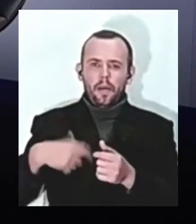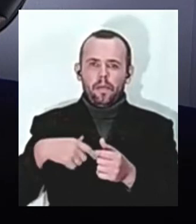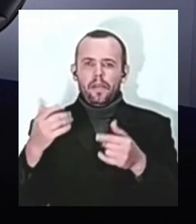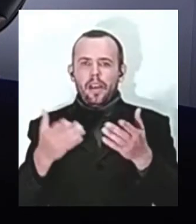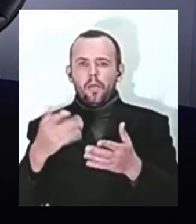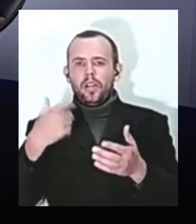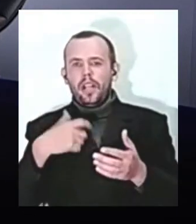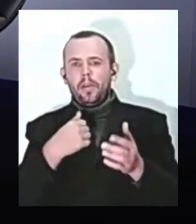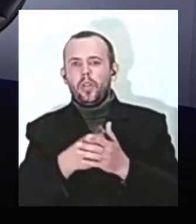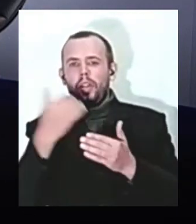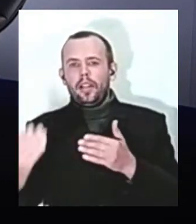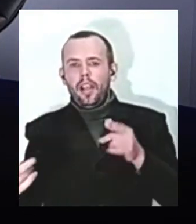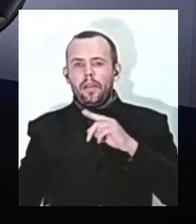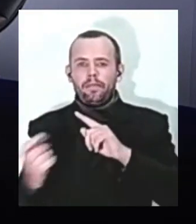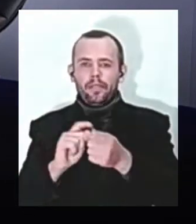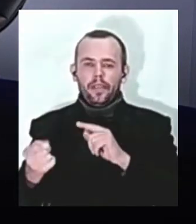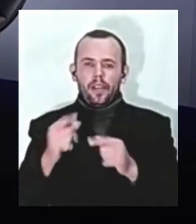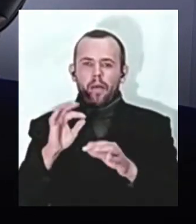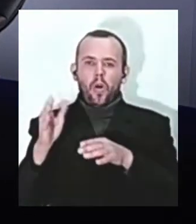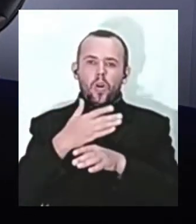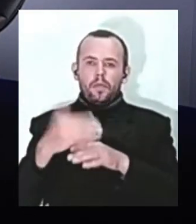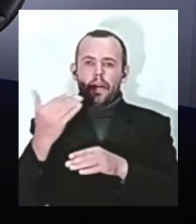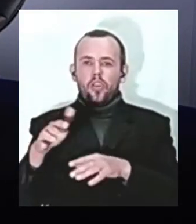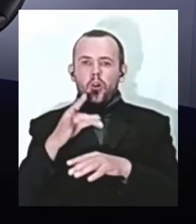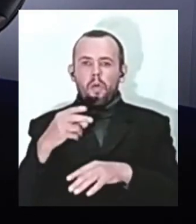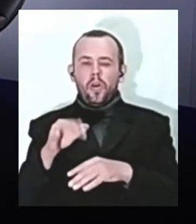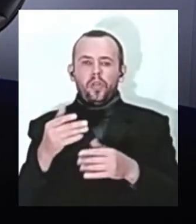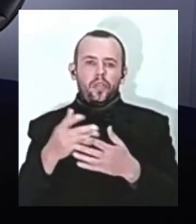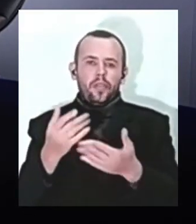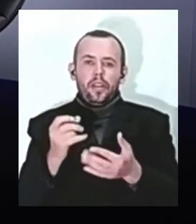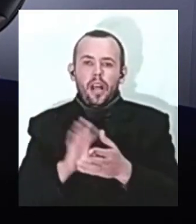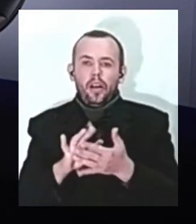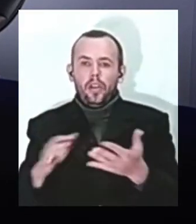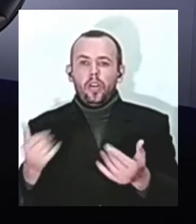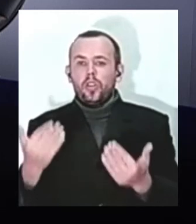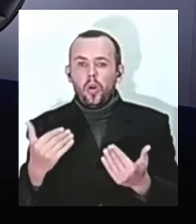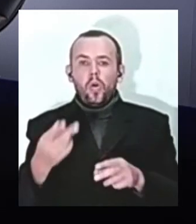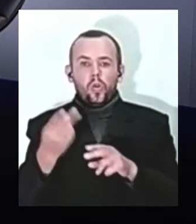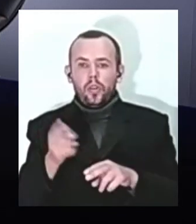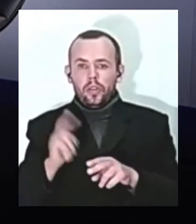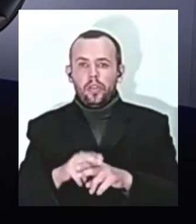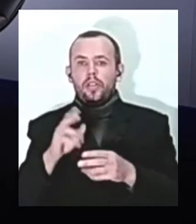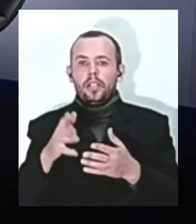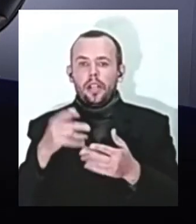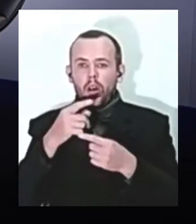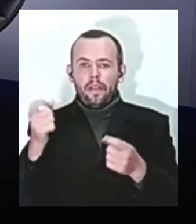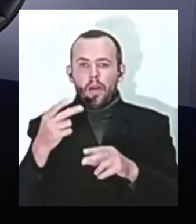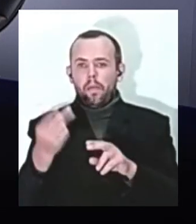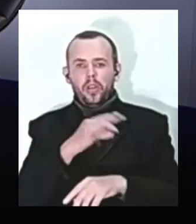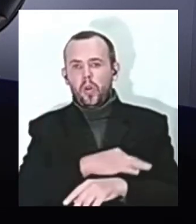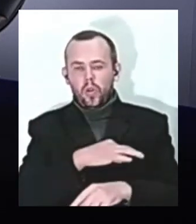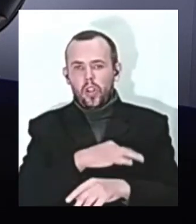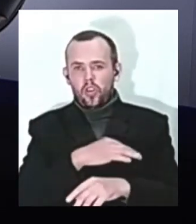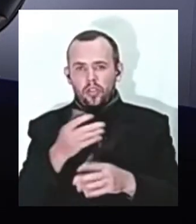там, або там розділимо вашу громаду на дві, на три і так далі. Сьогодні це заяви без юридичного підґрунтя. Ось буде цей